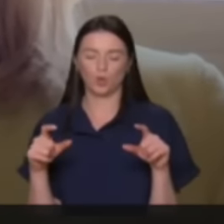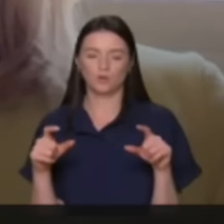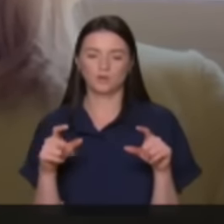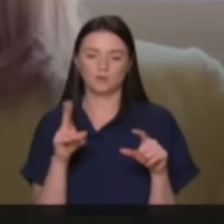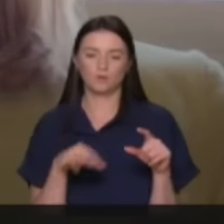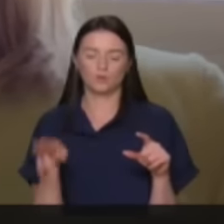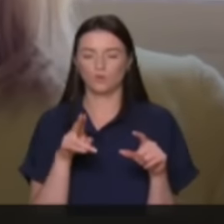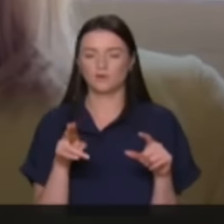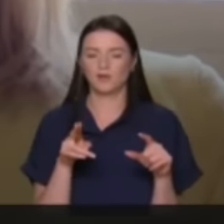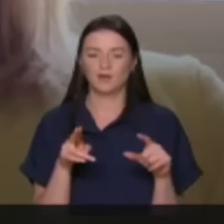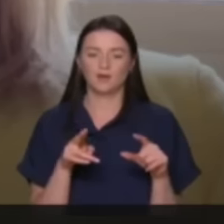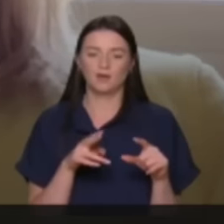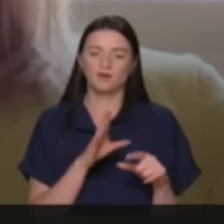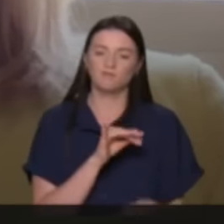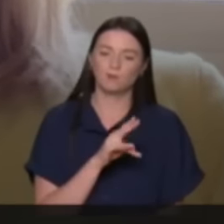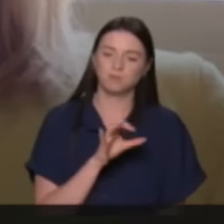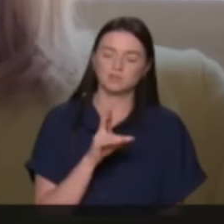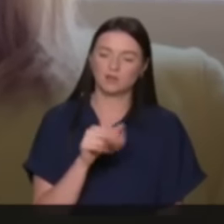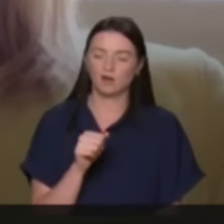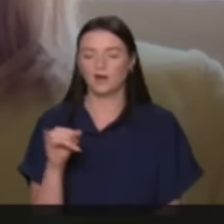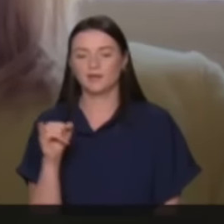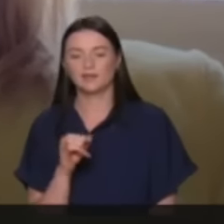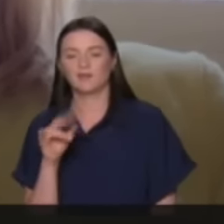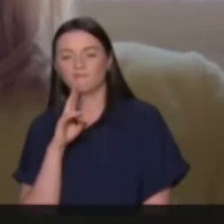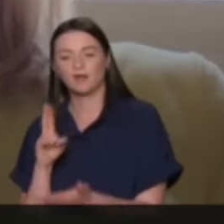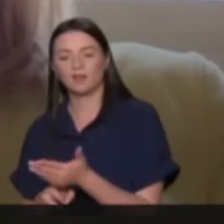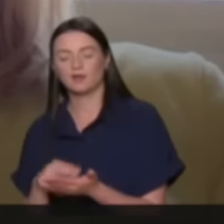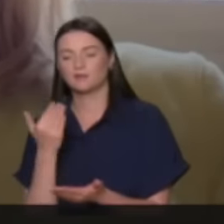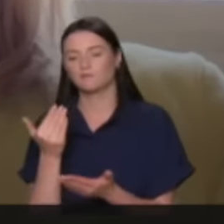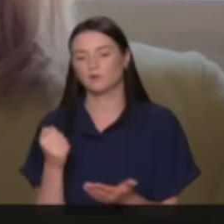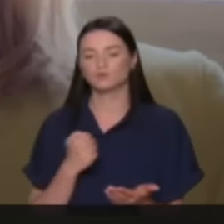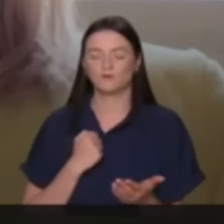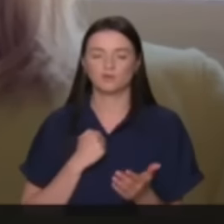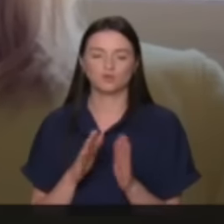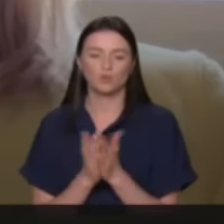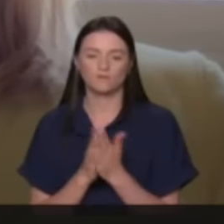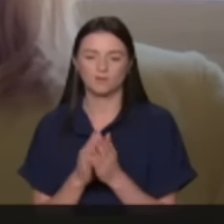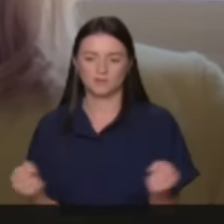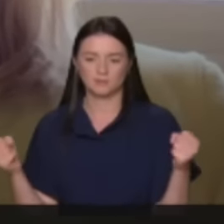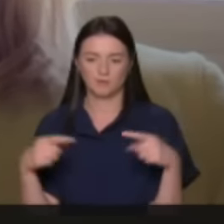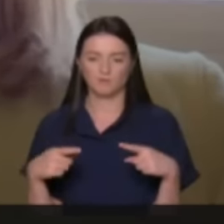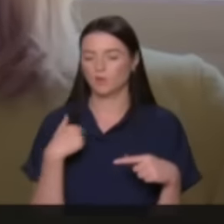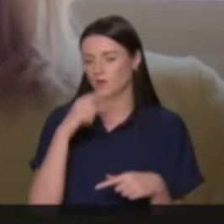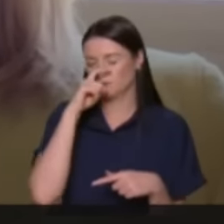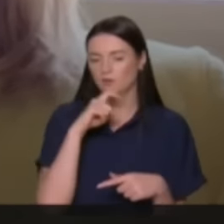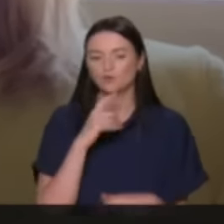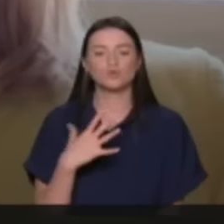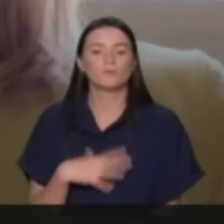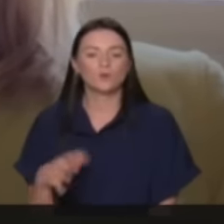на випис, що вклеєний у ваш військовий, він співпадає. Я не розумію,